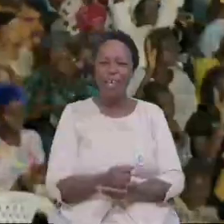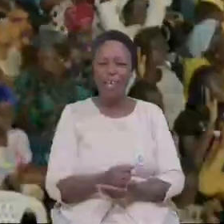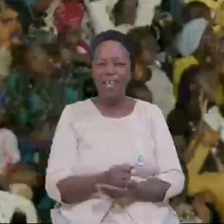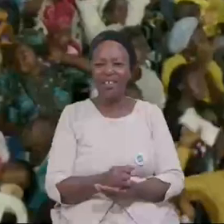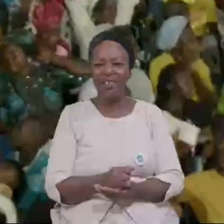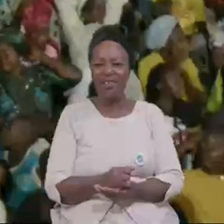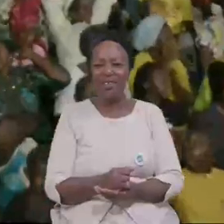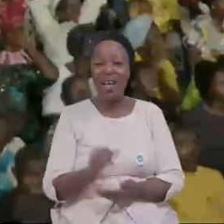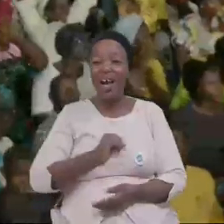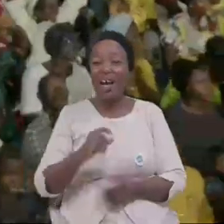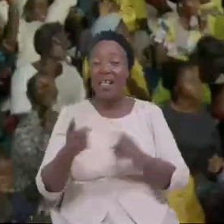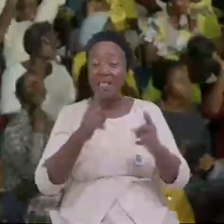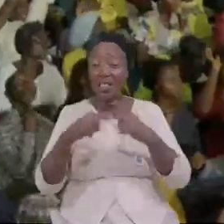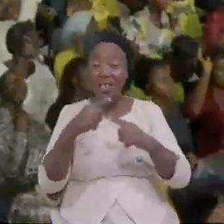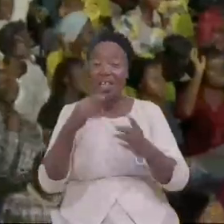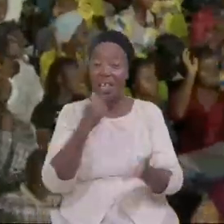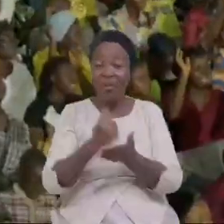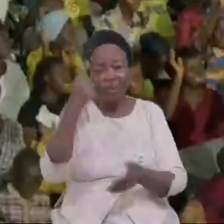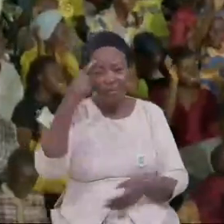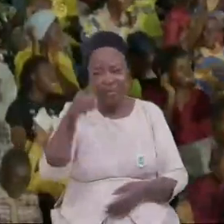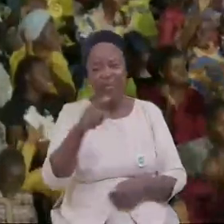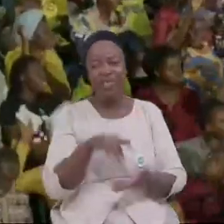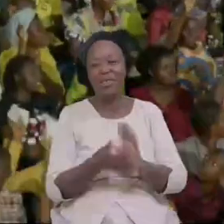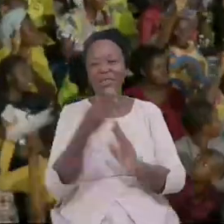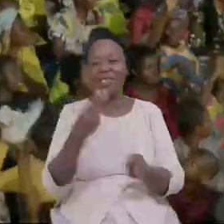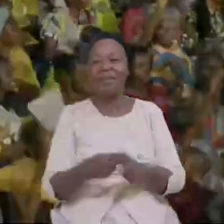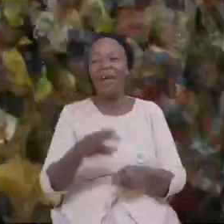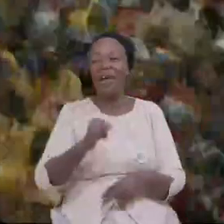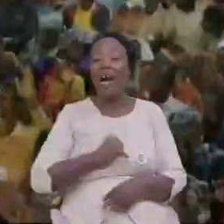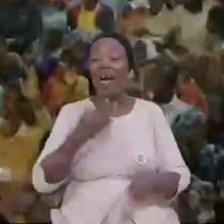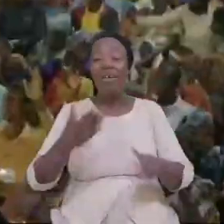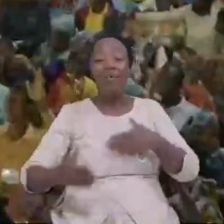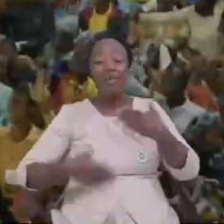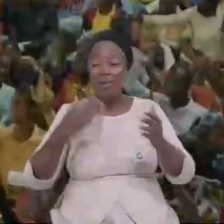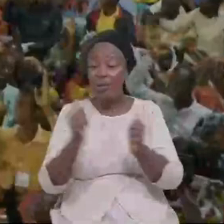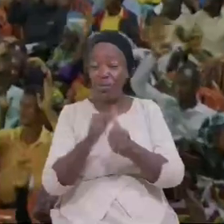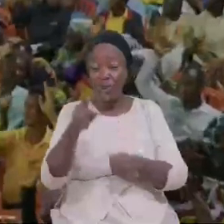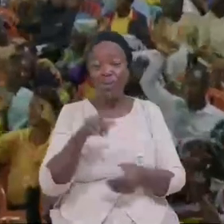J'ai dit Amen pour toi. Je me réjouis avec toi.